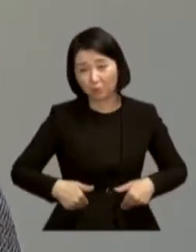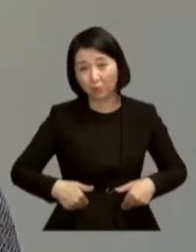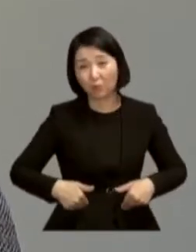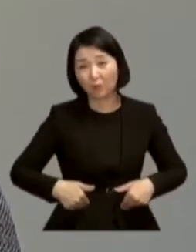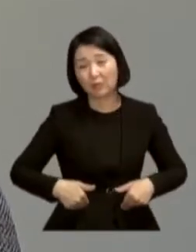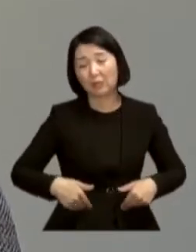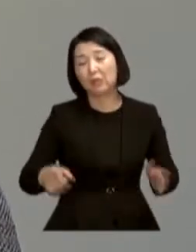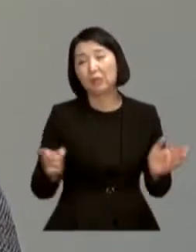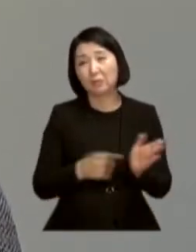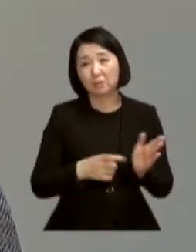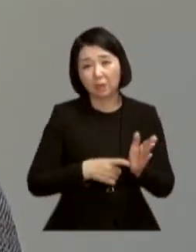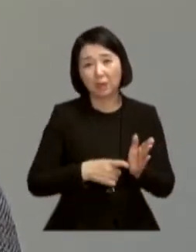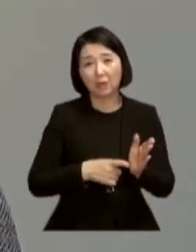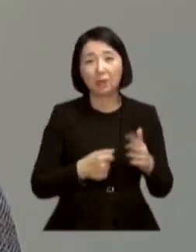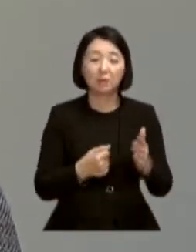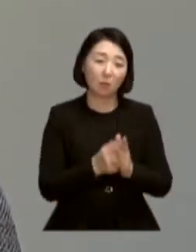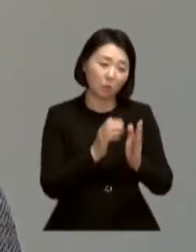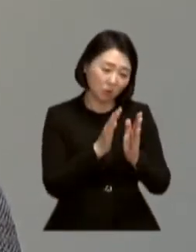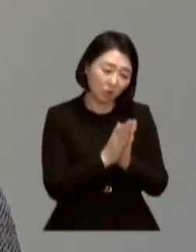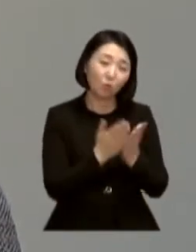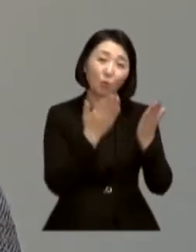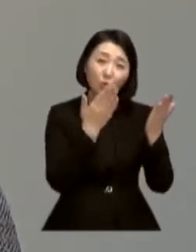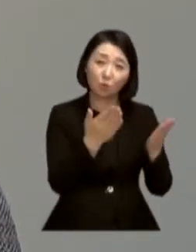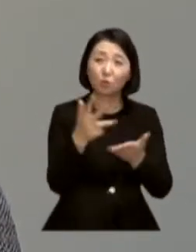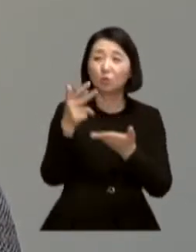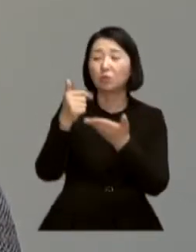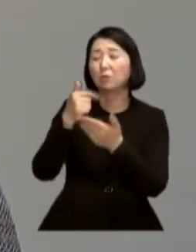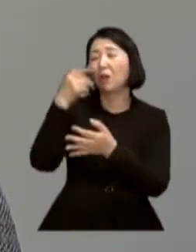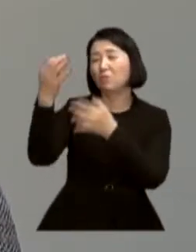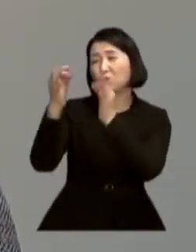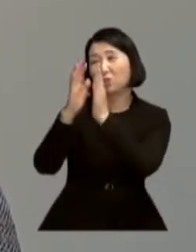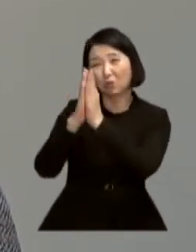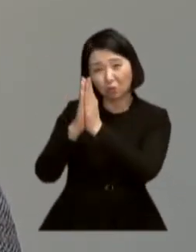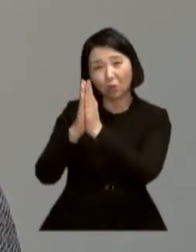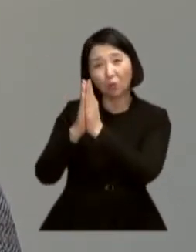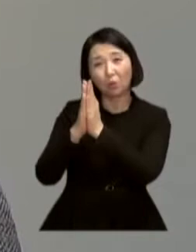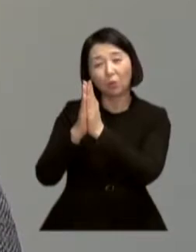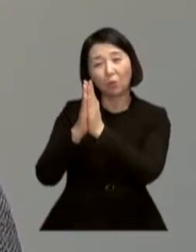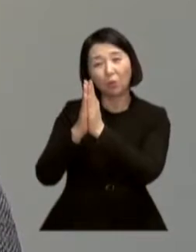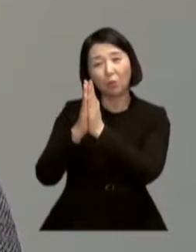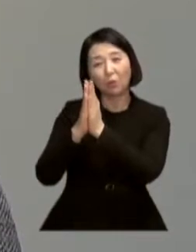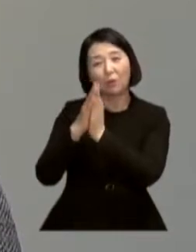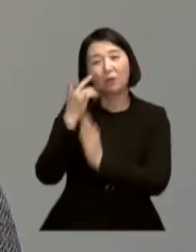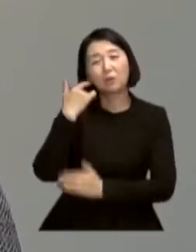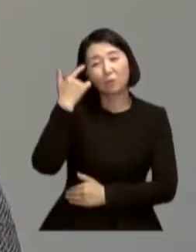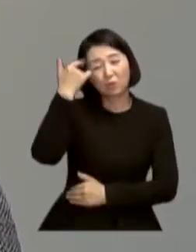시급하기 때문에 정말 기도하고 정말 주님께 부르짖어